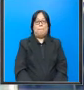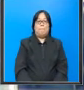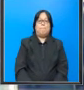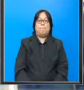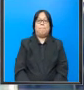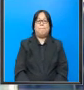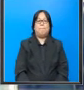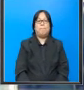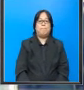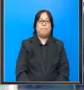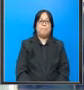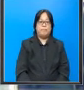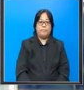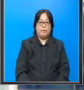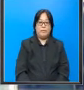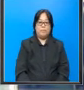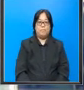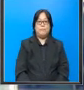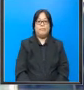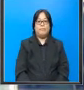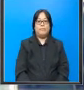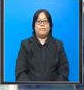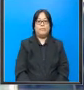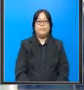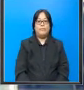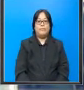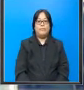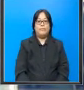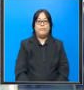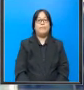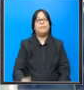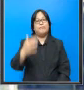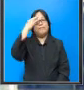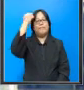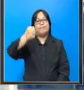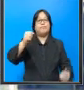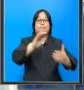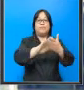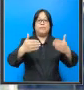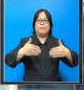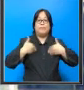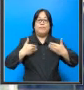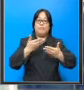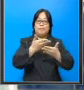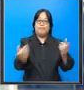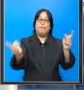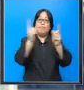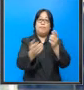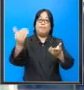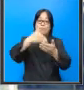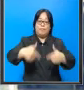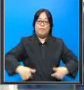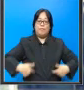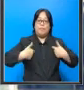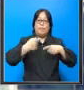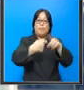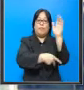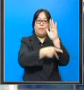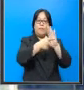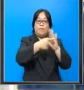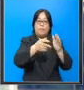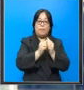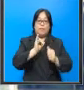bertanya apakah pandangan yang Bapak menteri berkenaan dengan dasar tidak membenarkan kendaraan elektrik